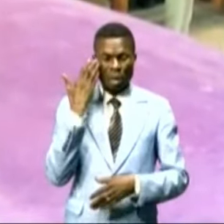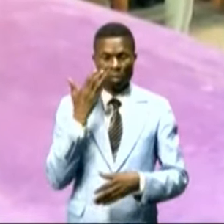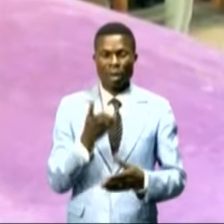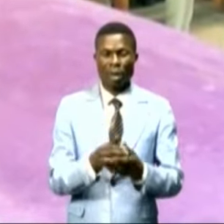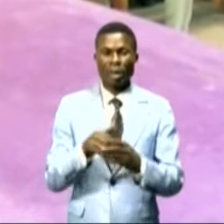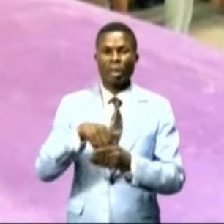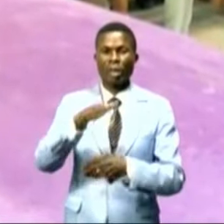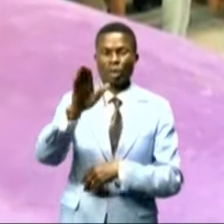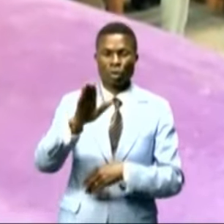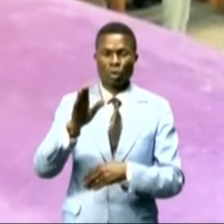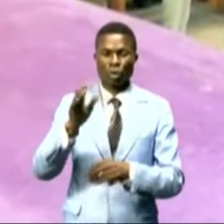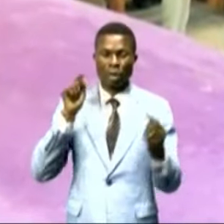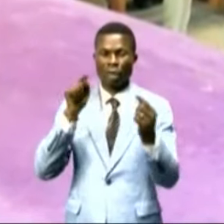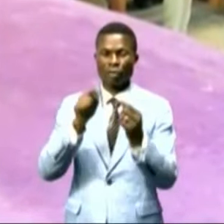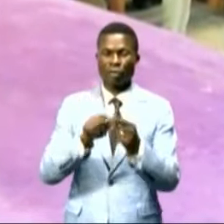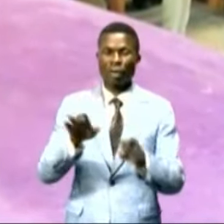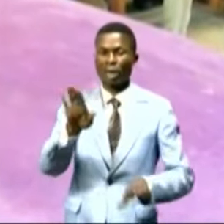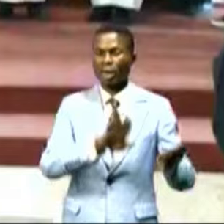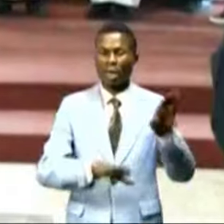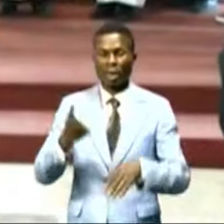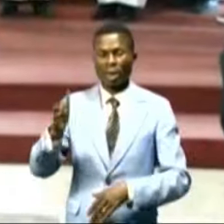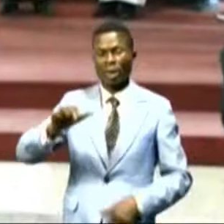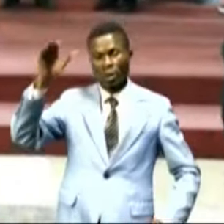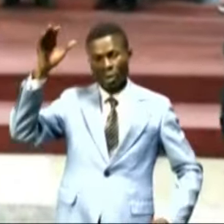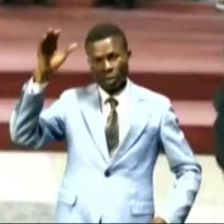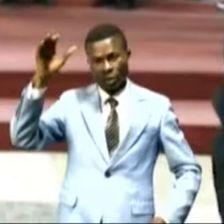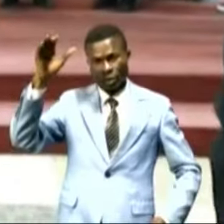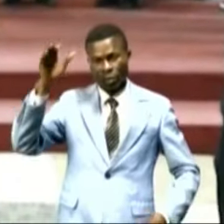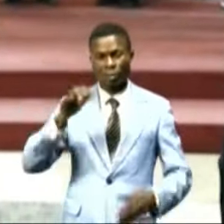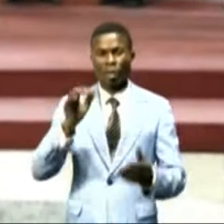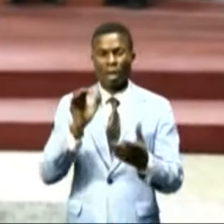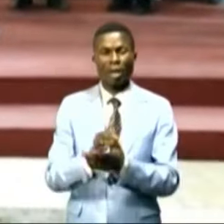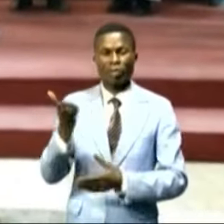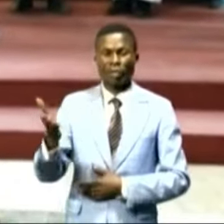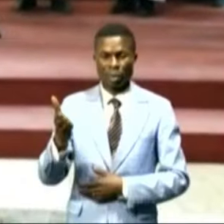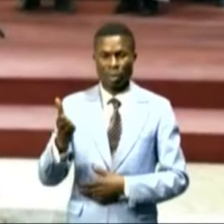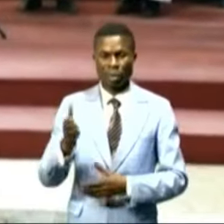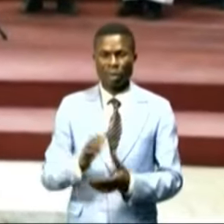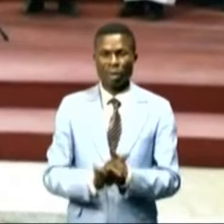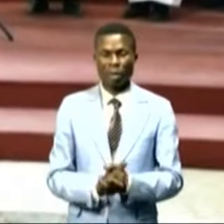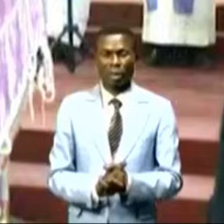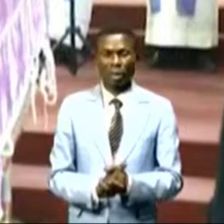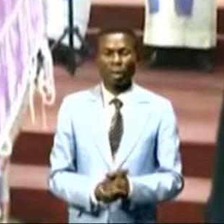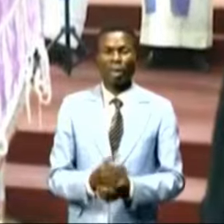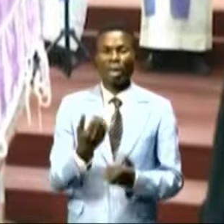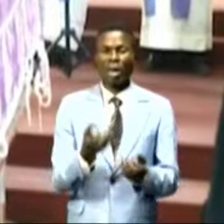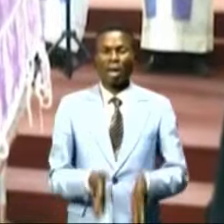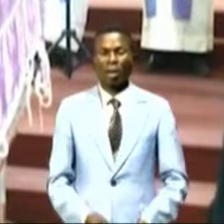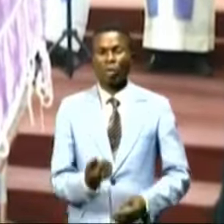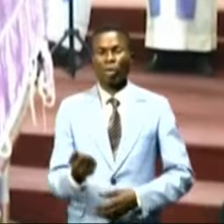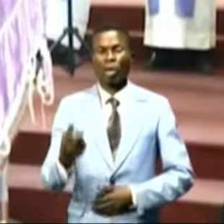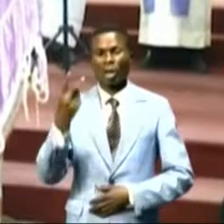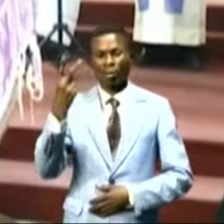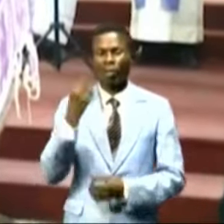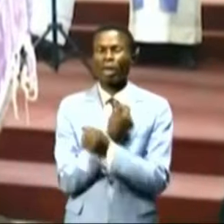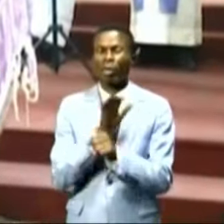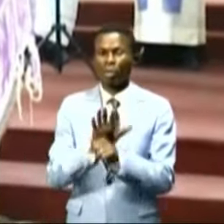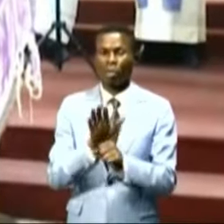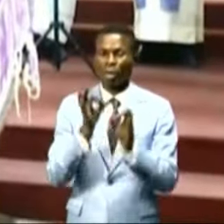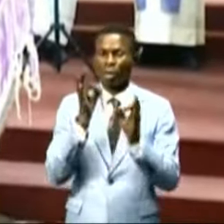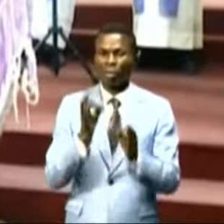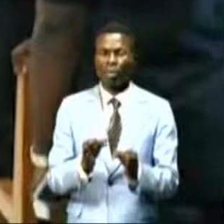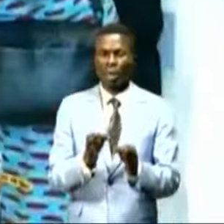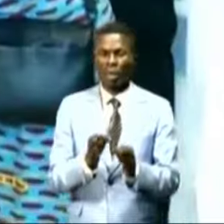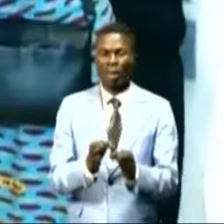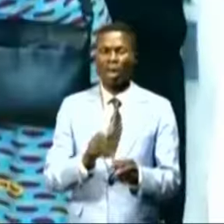s'est dirigée vers la nécropole Kimberly. Comme son épouse, il abandonne ses deux filles qu'il a tant chéries sans un berger